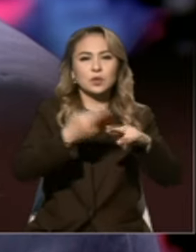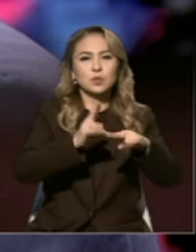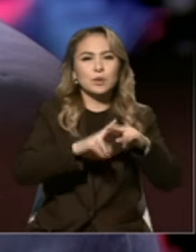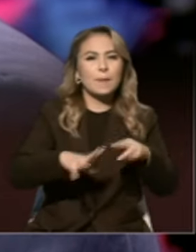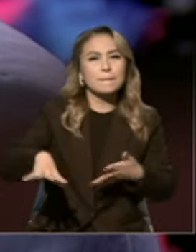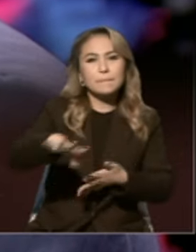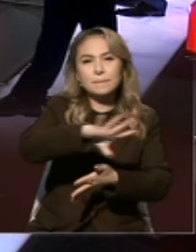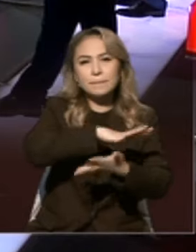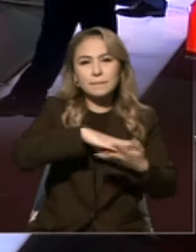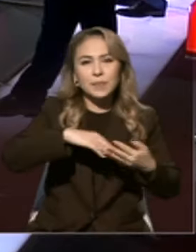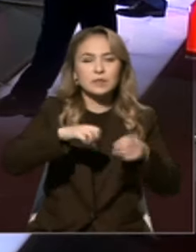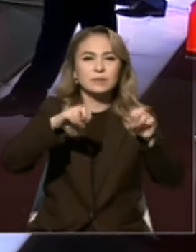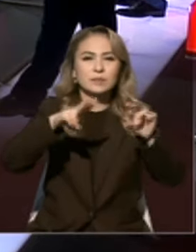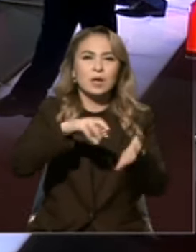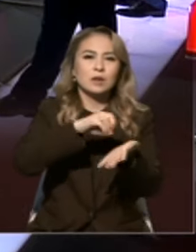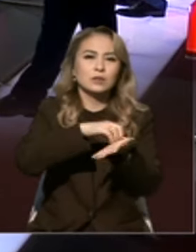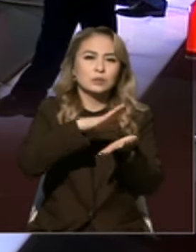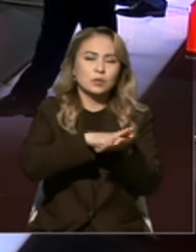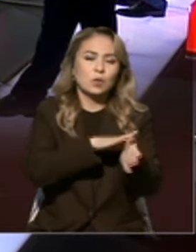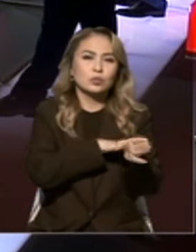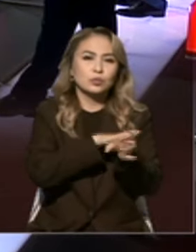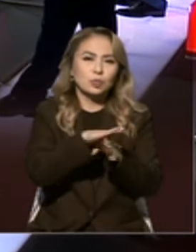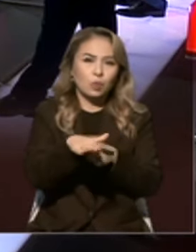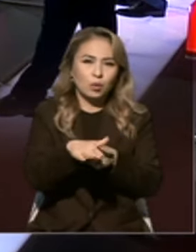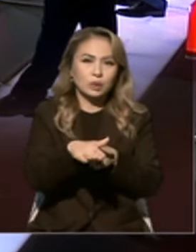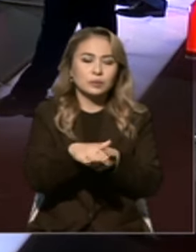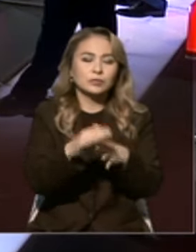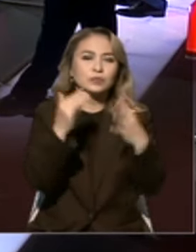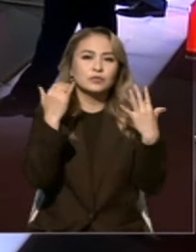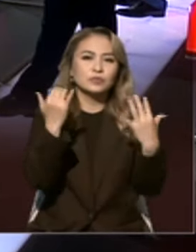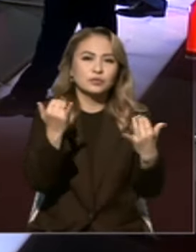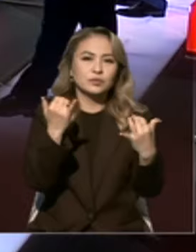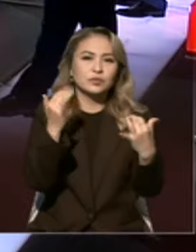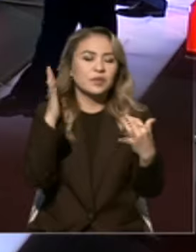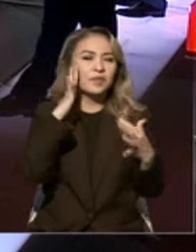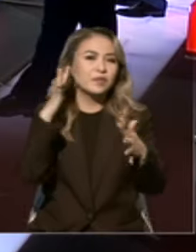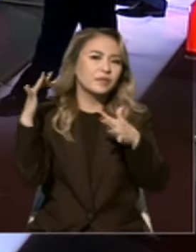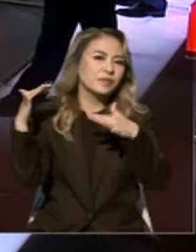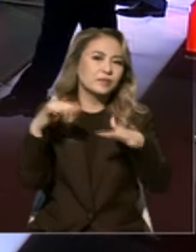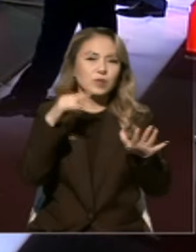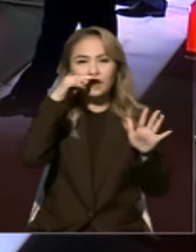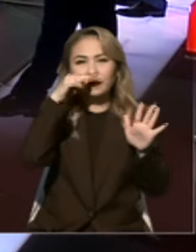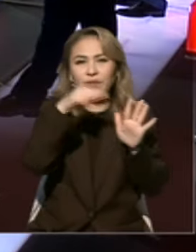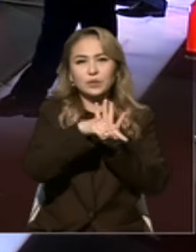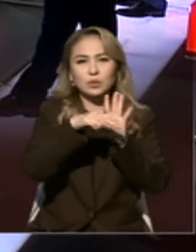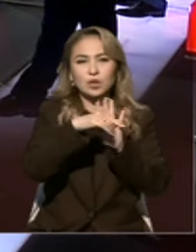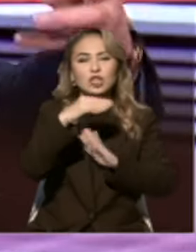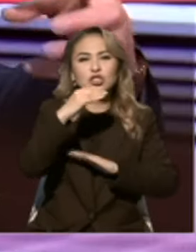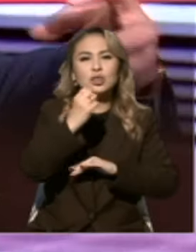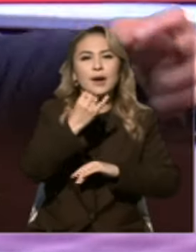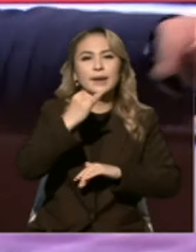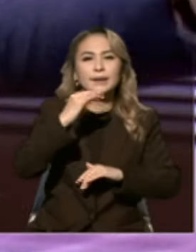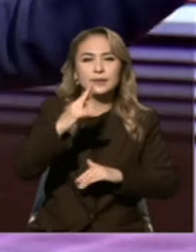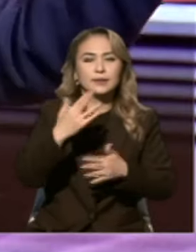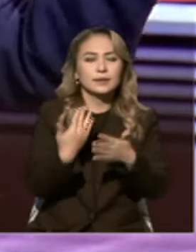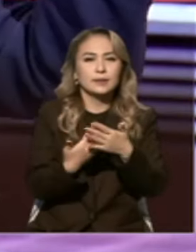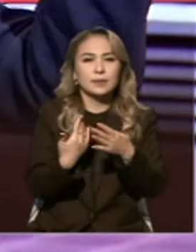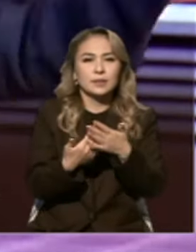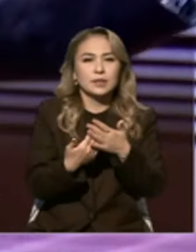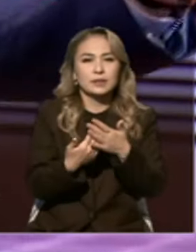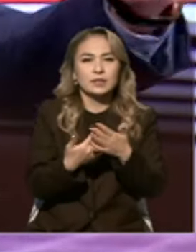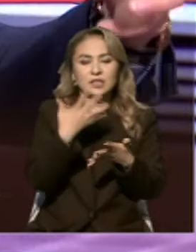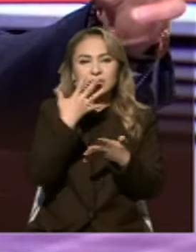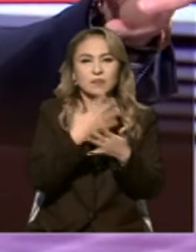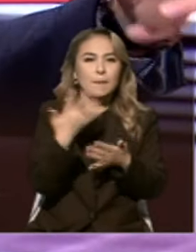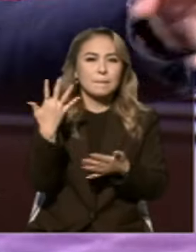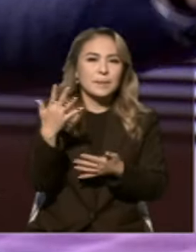осының бәрі мысалға арналарға толып, қазір егер де мынау сырттан келетін сумен ішкі мысалға жайықталатын болсақ, жайықтың өзіне жағандай өзі 5